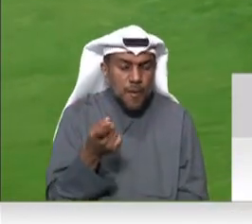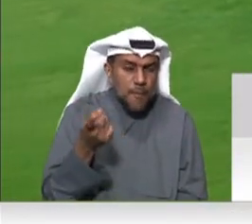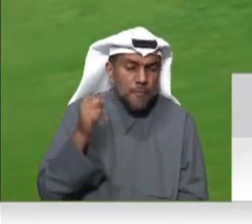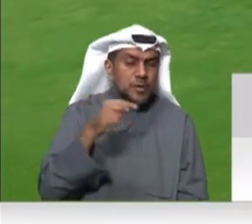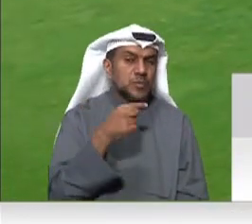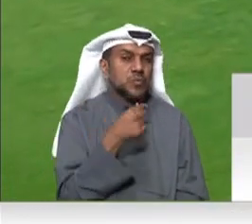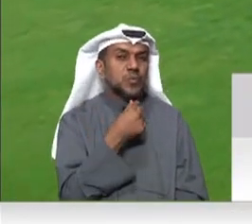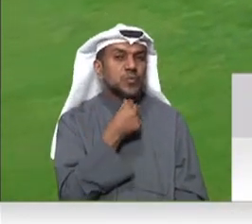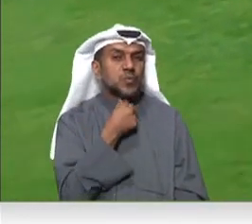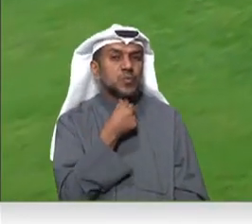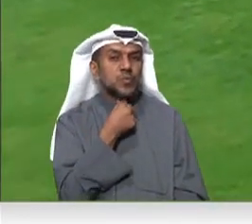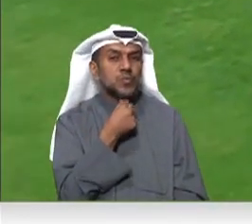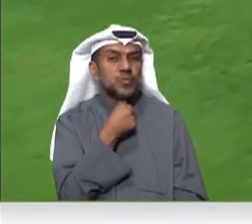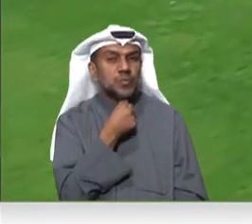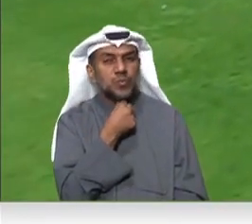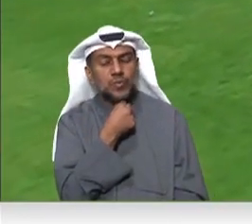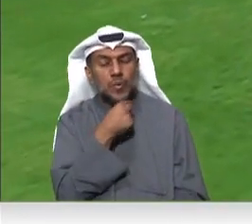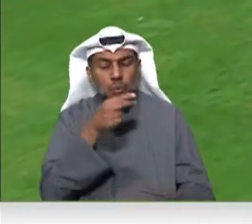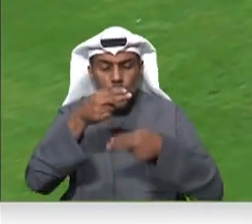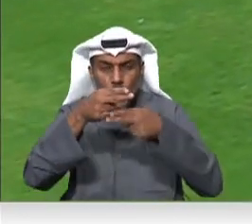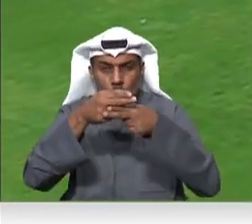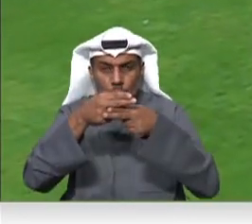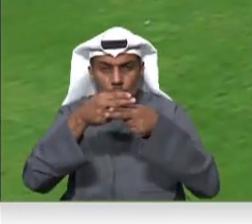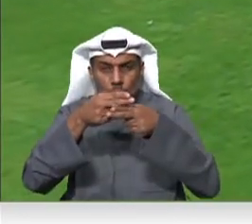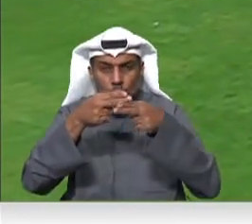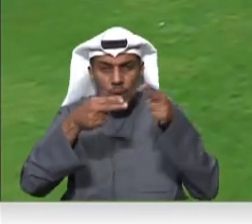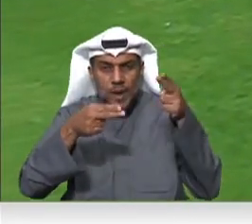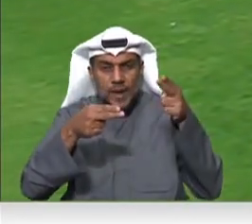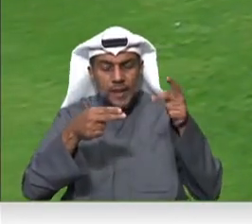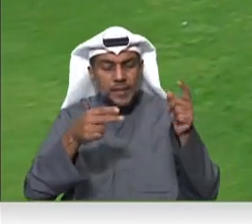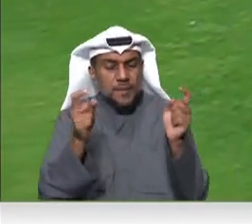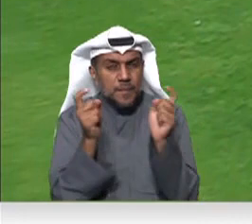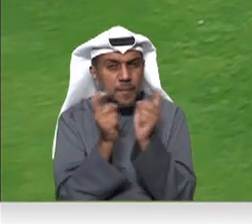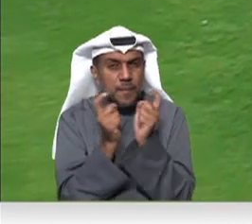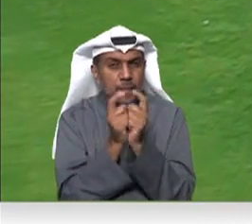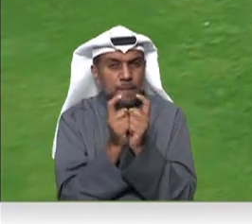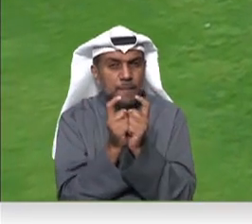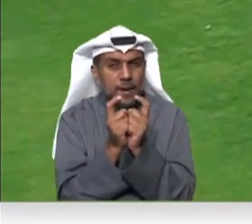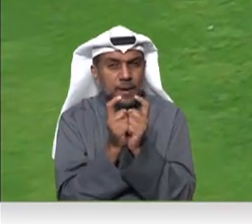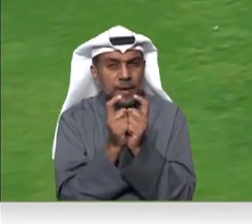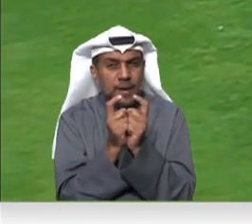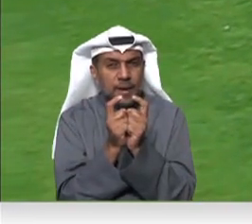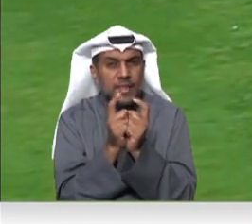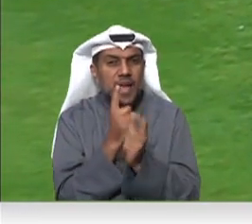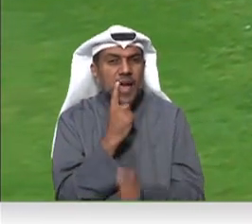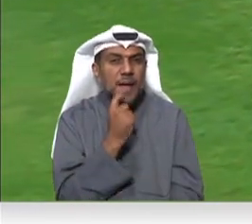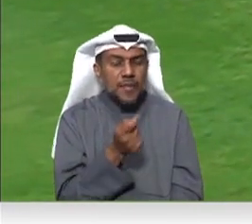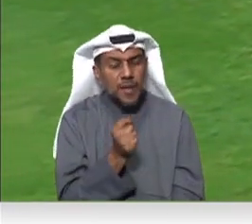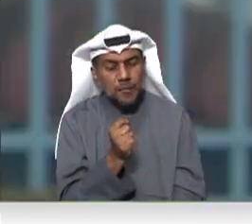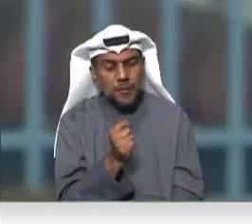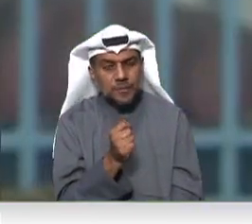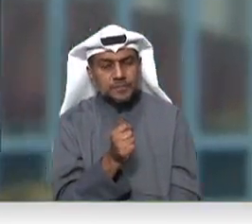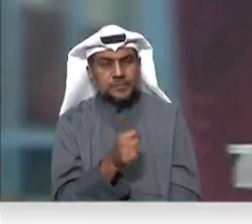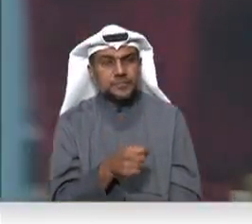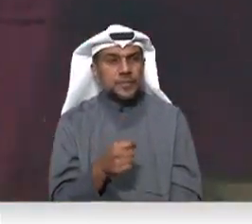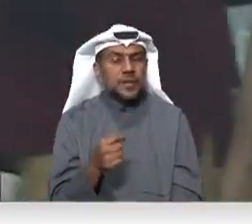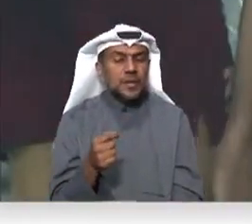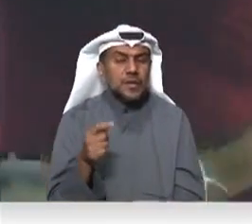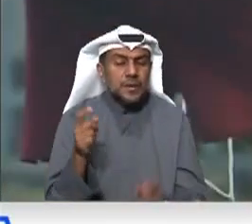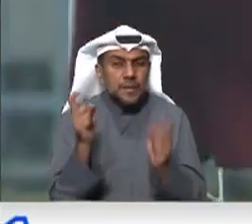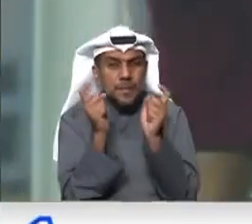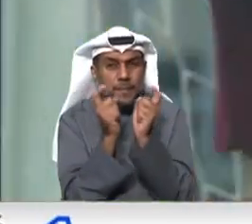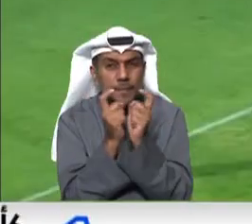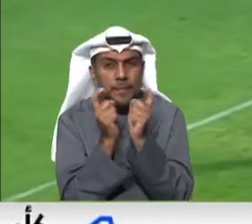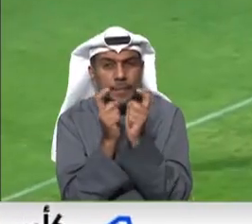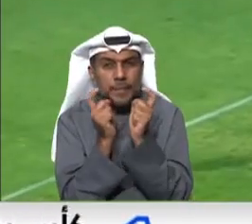الجمعه بمواجهه الكويت حامل اللقب التضامن واللقاء الاخير الذي يجمع كل